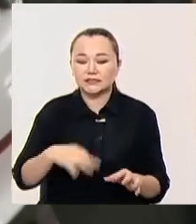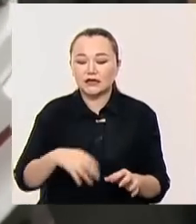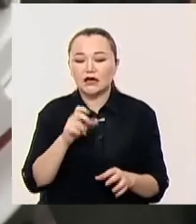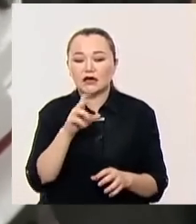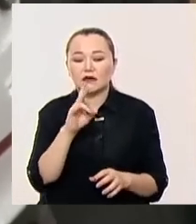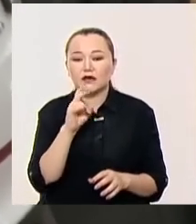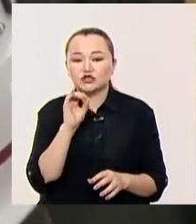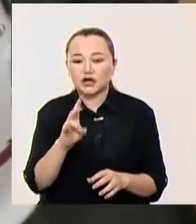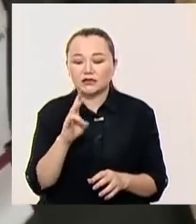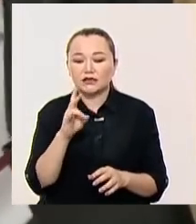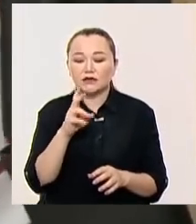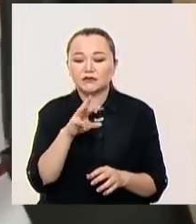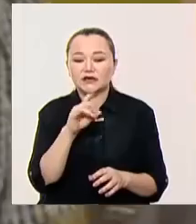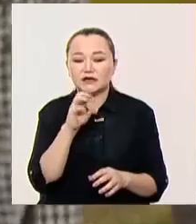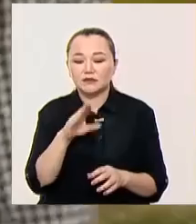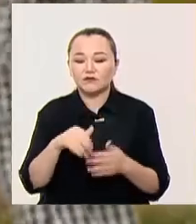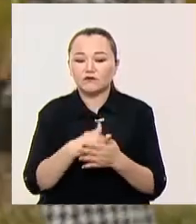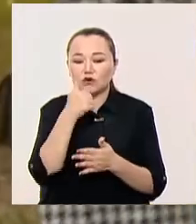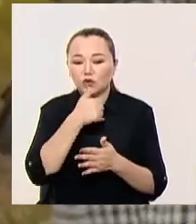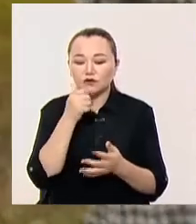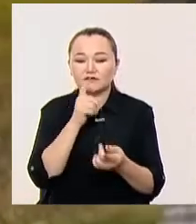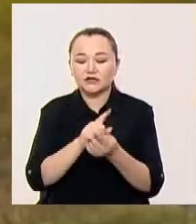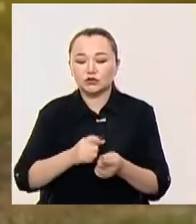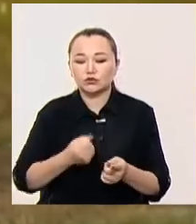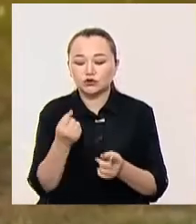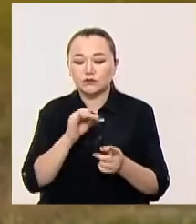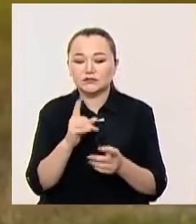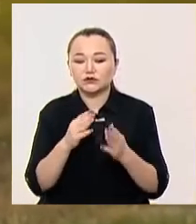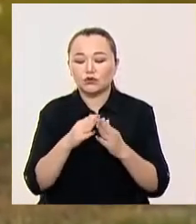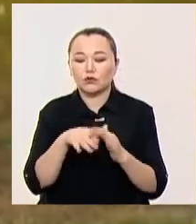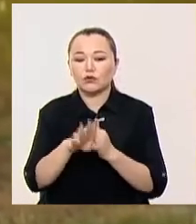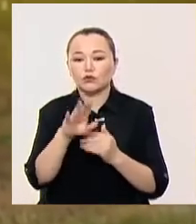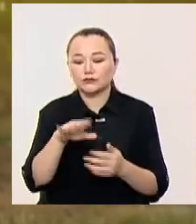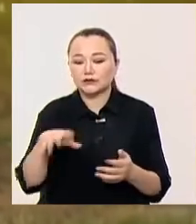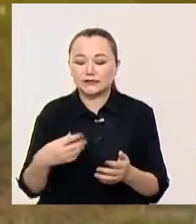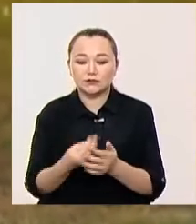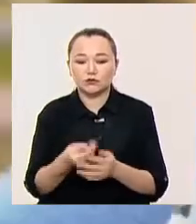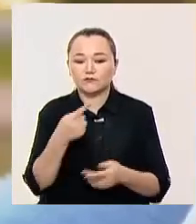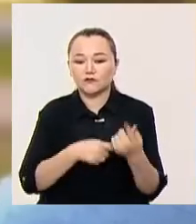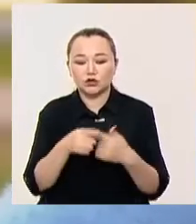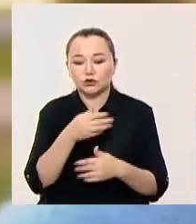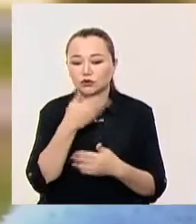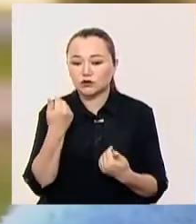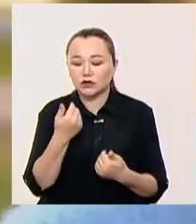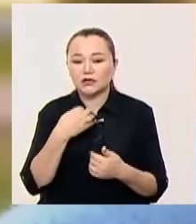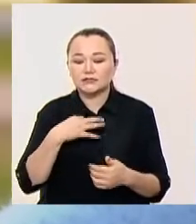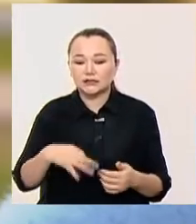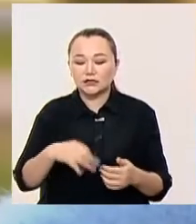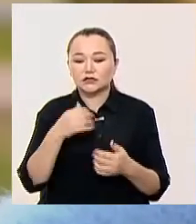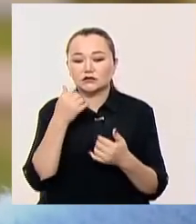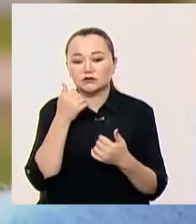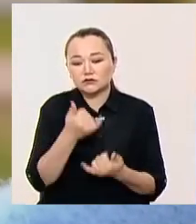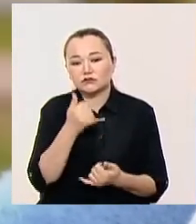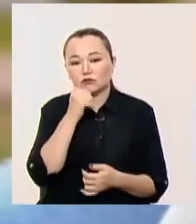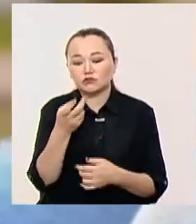Арманжан Мырзалимов жаңа жылды достарымен қарсы аламын деп үйінен шығып кетіп сол күйі қайта оралмаған. Балам бүгін ертен келіп